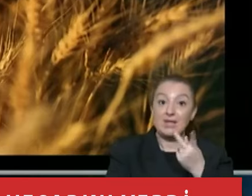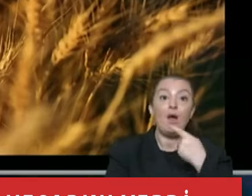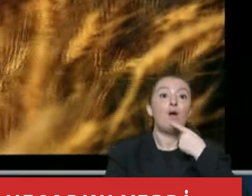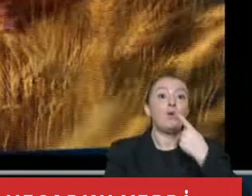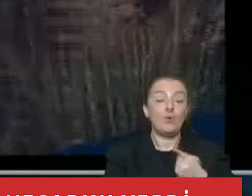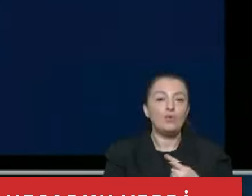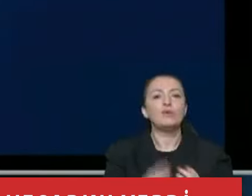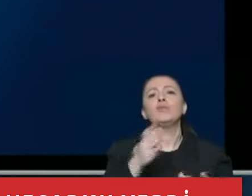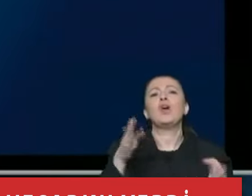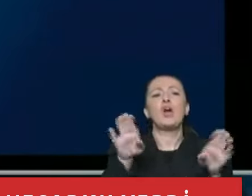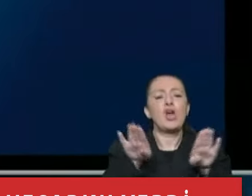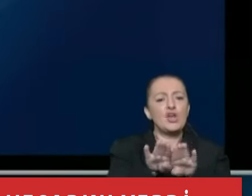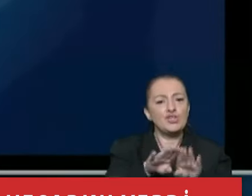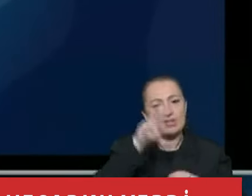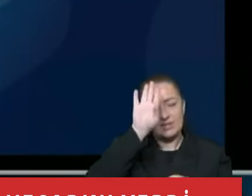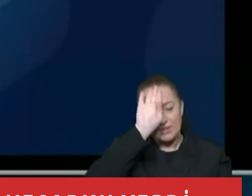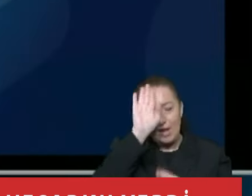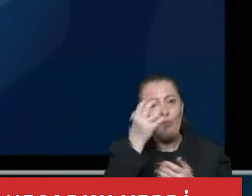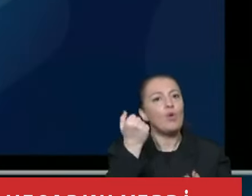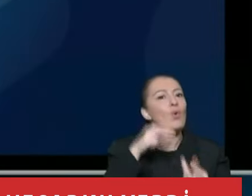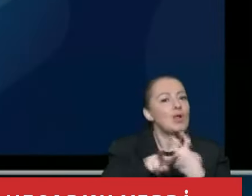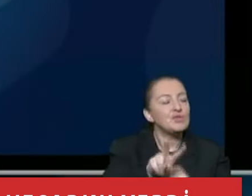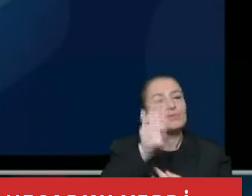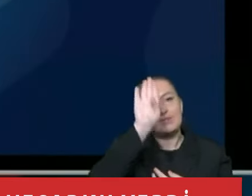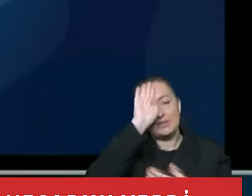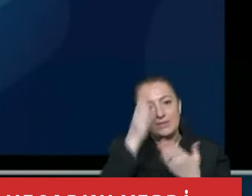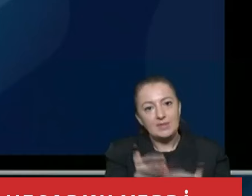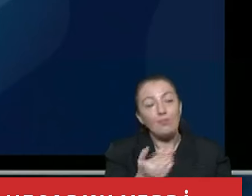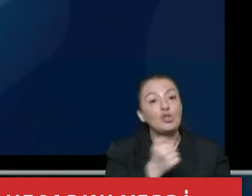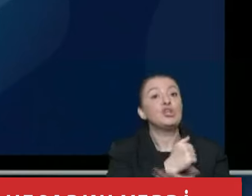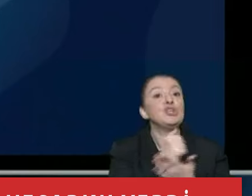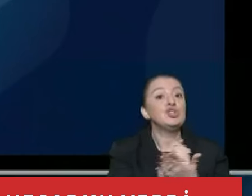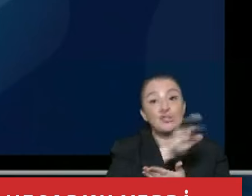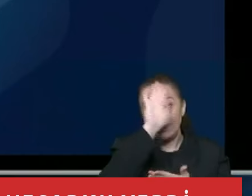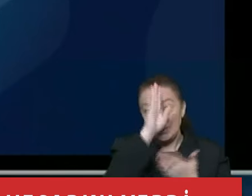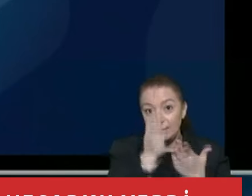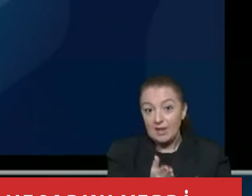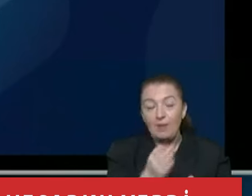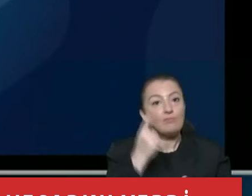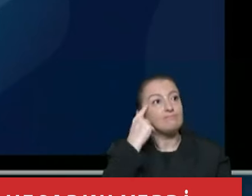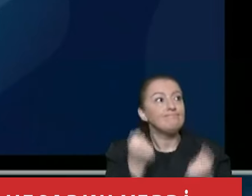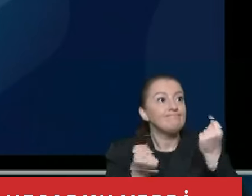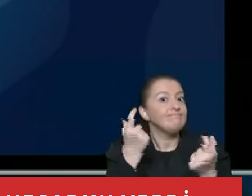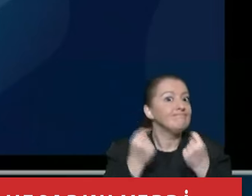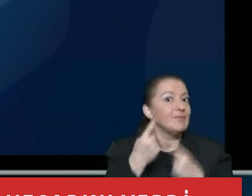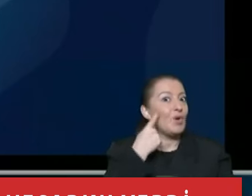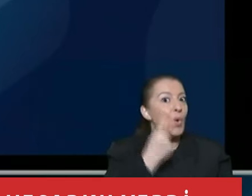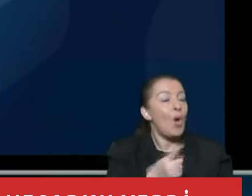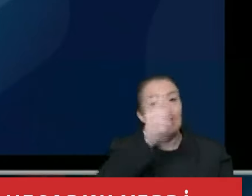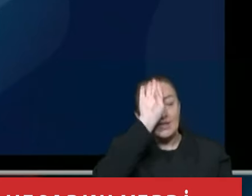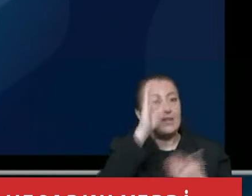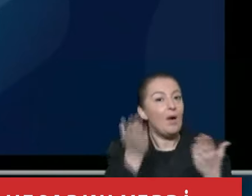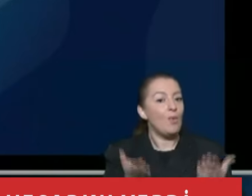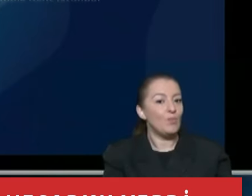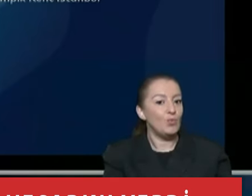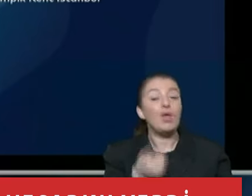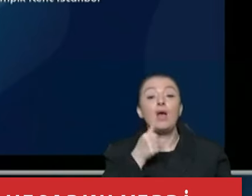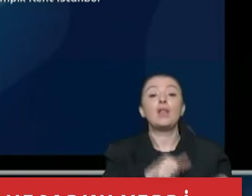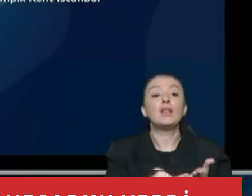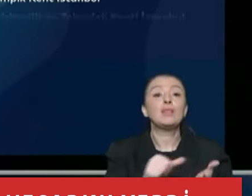Adil İstanbul ulaşılabilir İstanbul yeşil İstanbul yaratıcı İstanbul